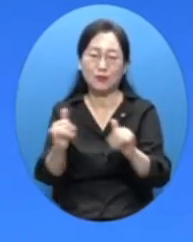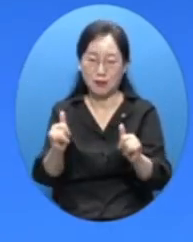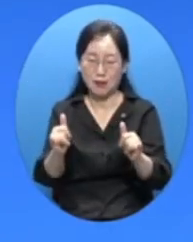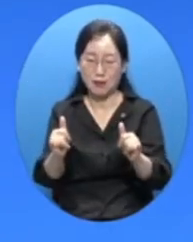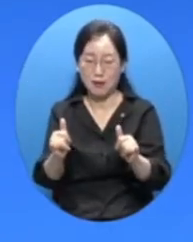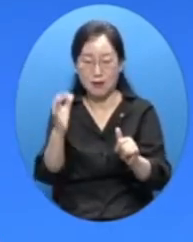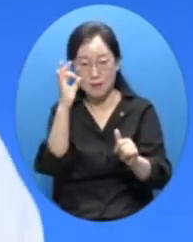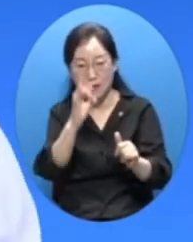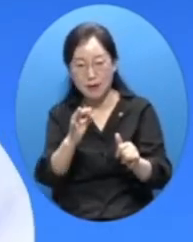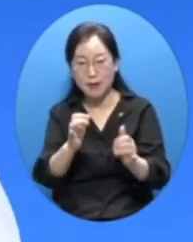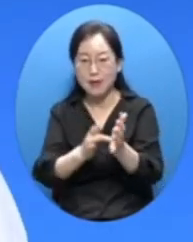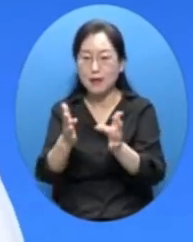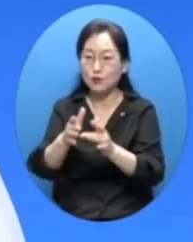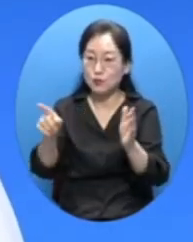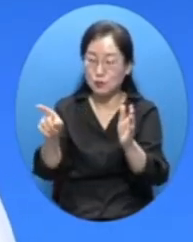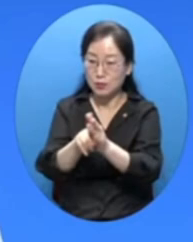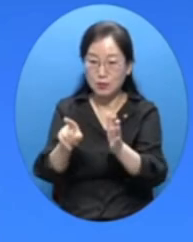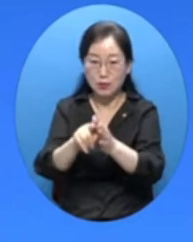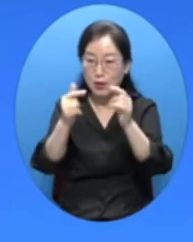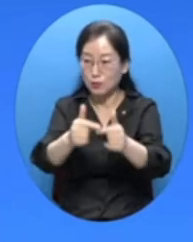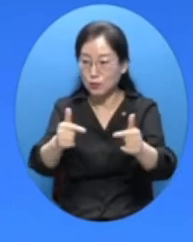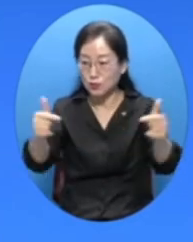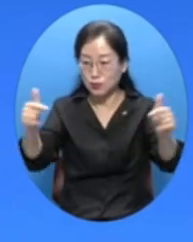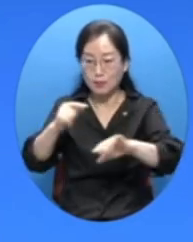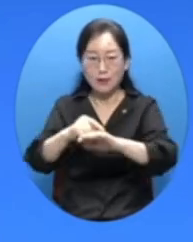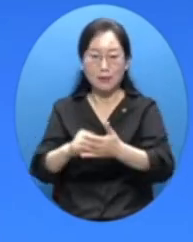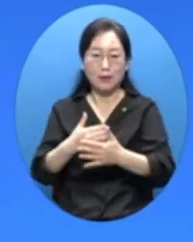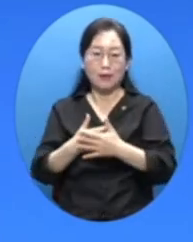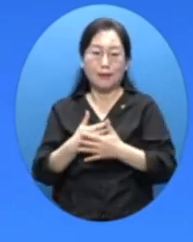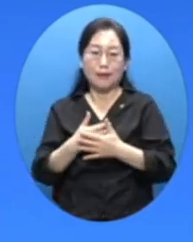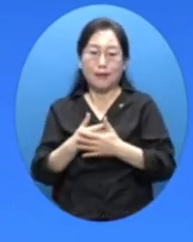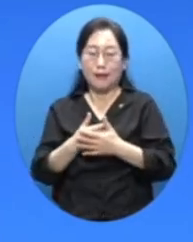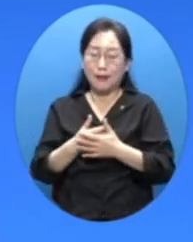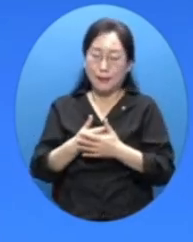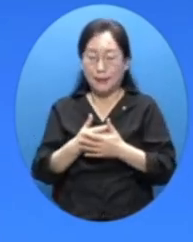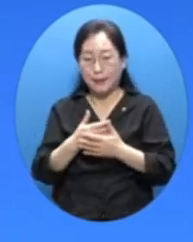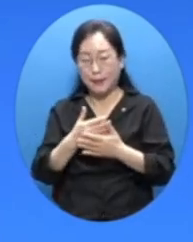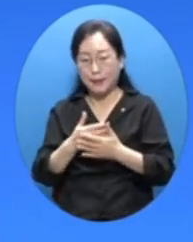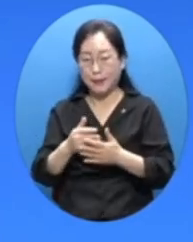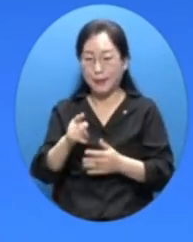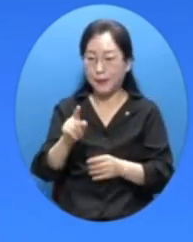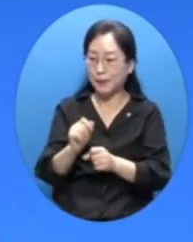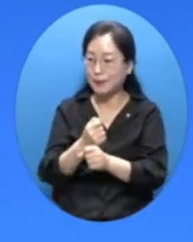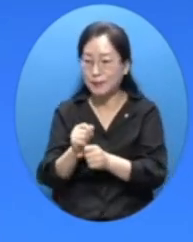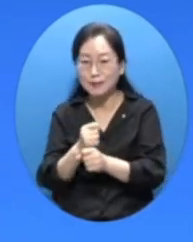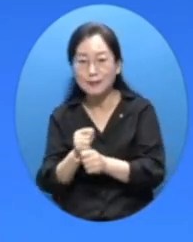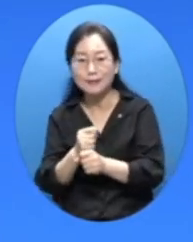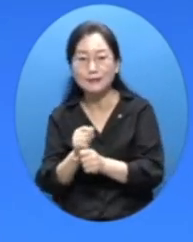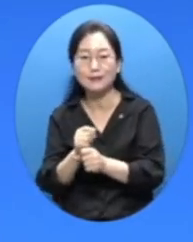예수님 사람이 늘어나는 것에서 마음에 불안함을 느끼고 어떻게 하든지 이